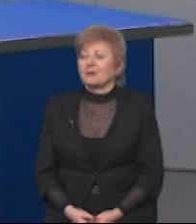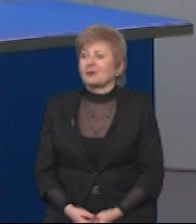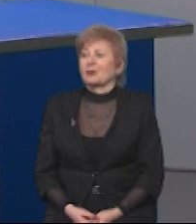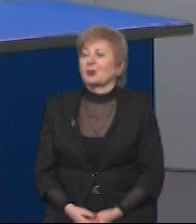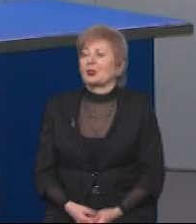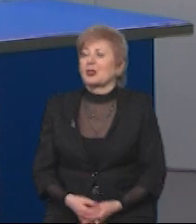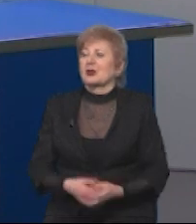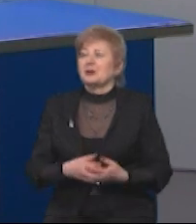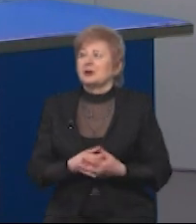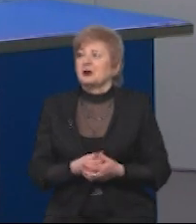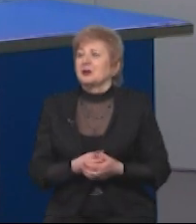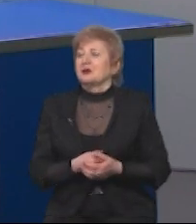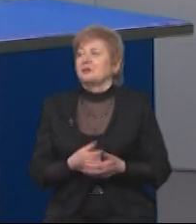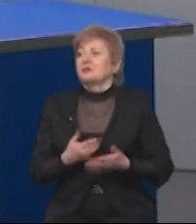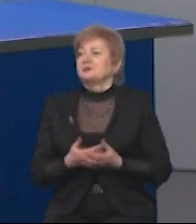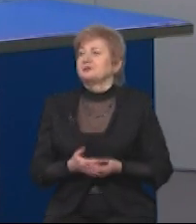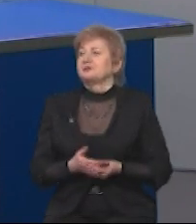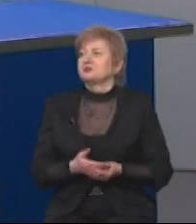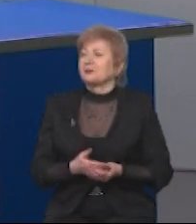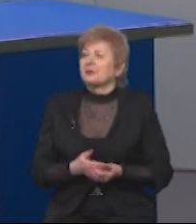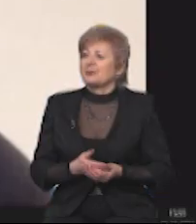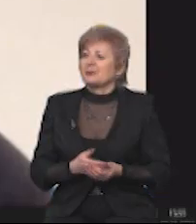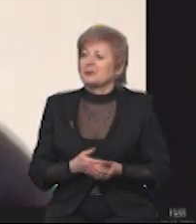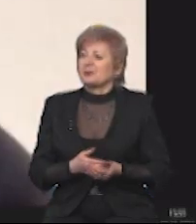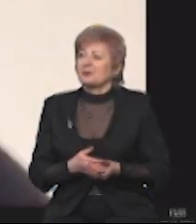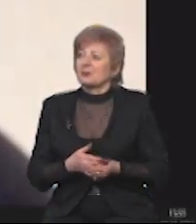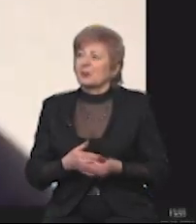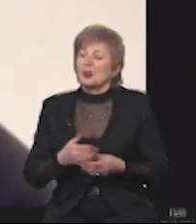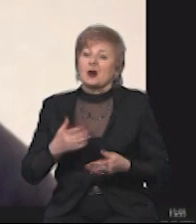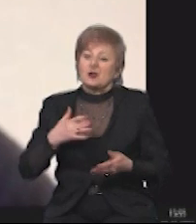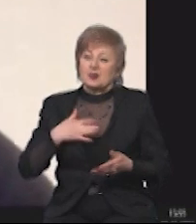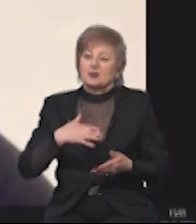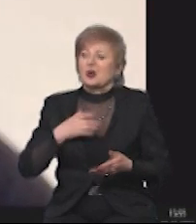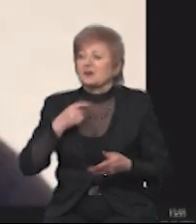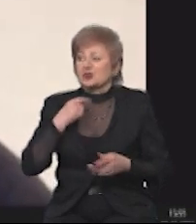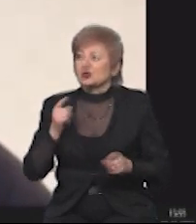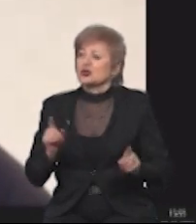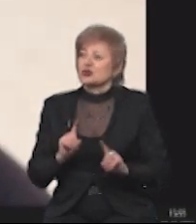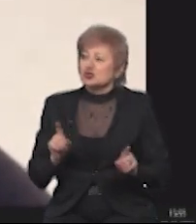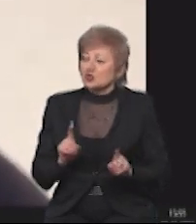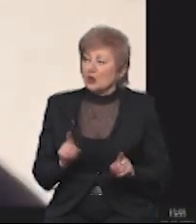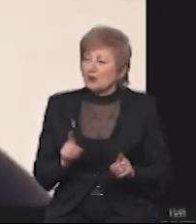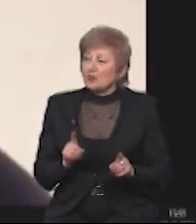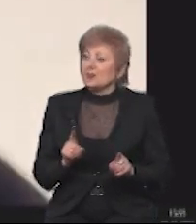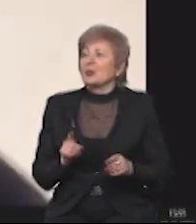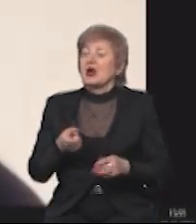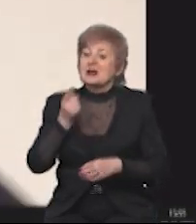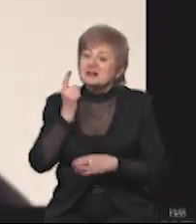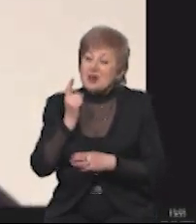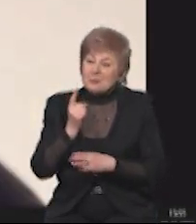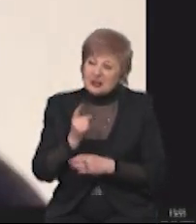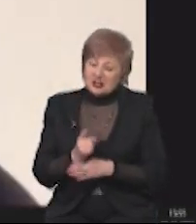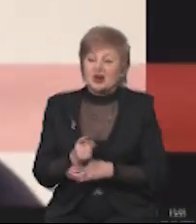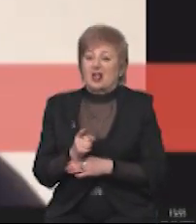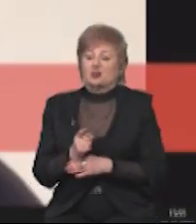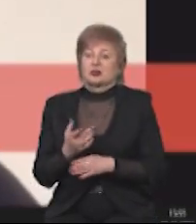Можна так реалізувати. Никто этому не запрещает, в принципе, да, вывозят, но запрещается плотное